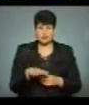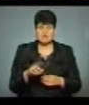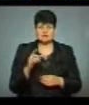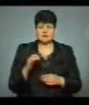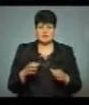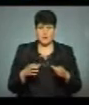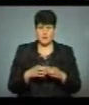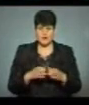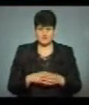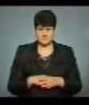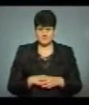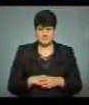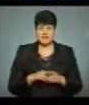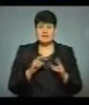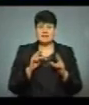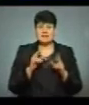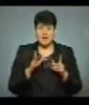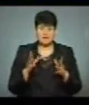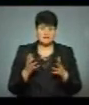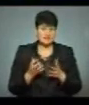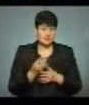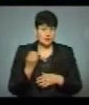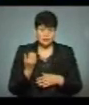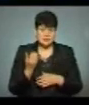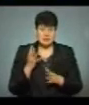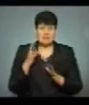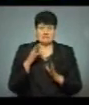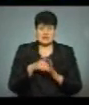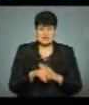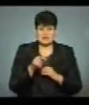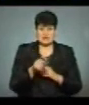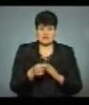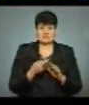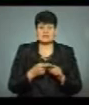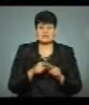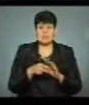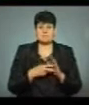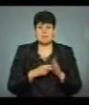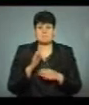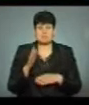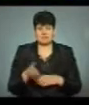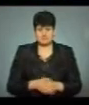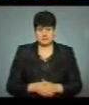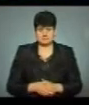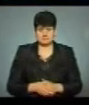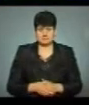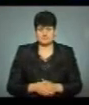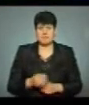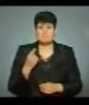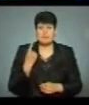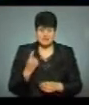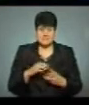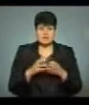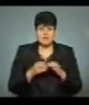громаді. Яким чином вдалося таки внести її в цей план перспективний? Ну, перше, за